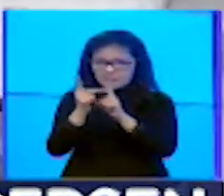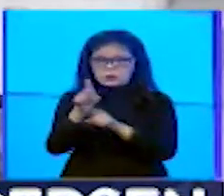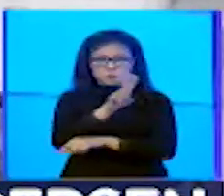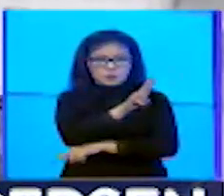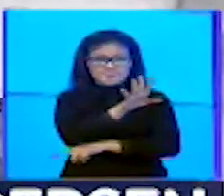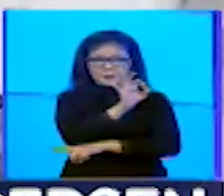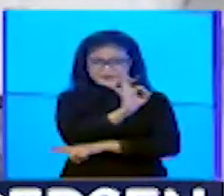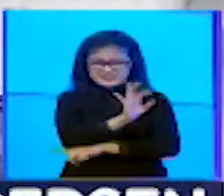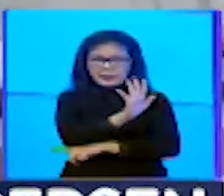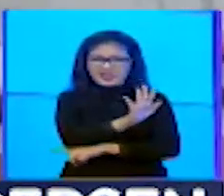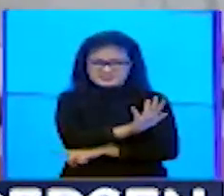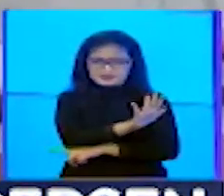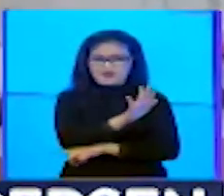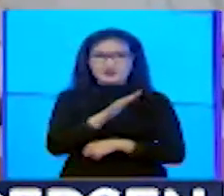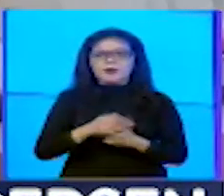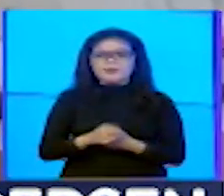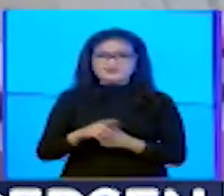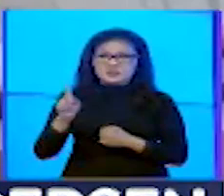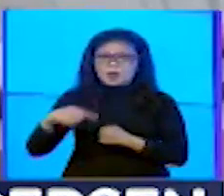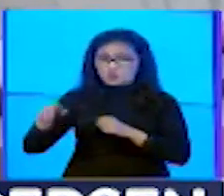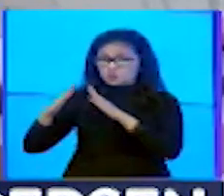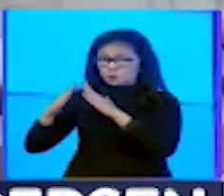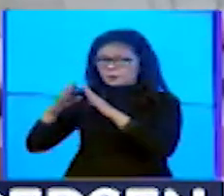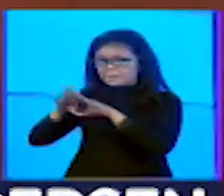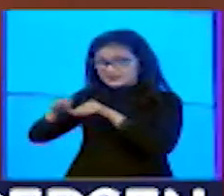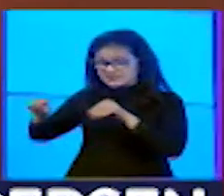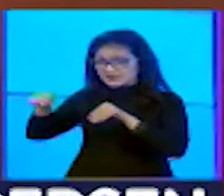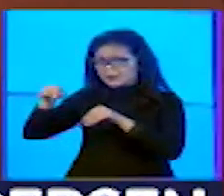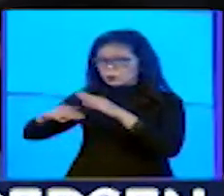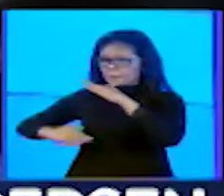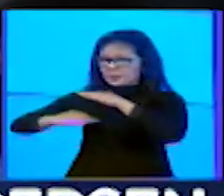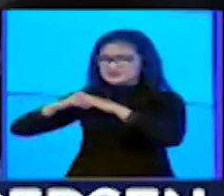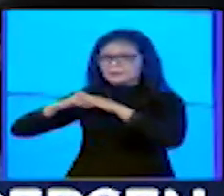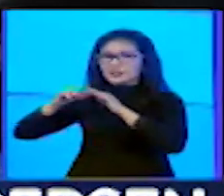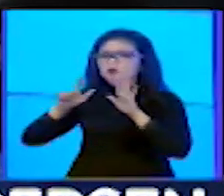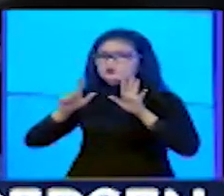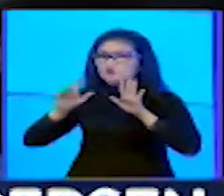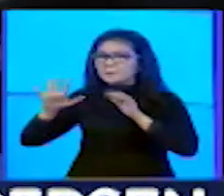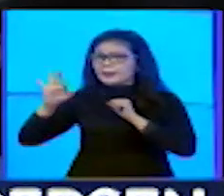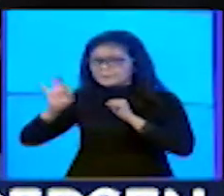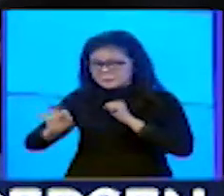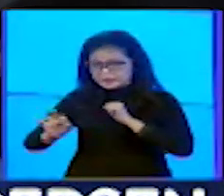25%. Sedangkan bekerja dari rumah atau work from home dioptimalkan menjadi 75%.